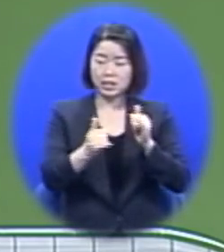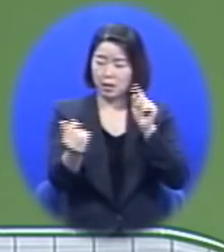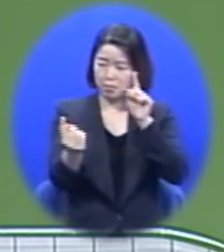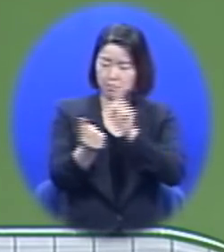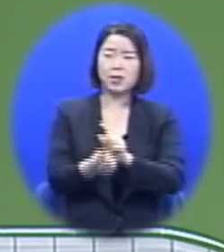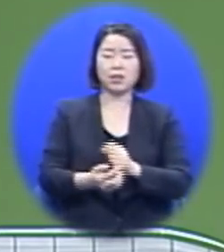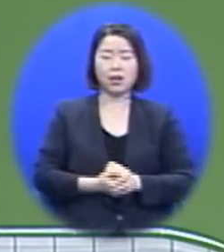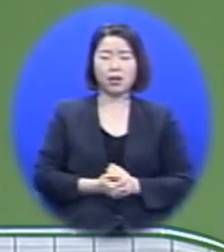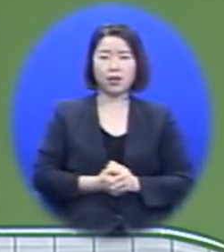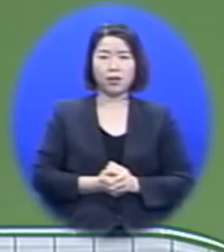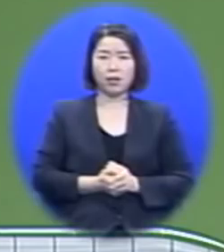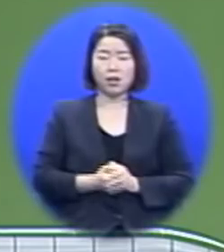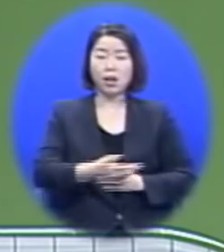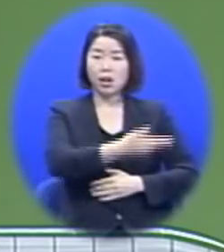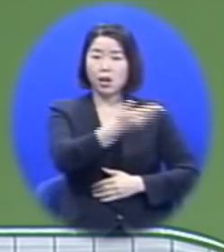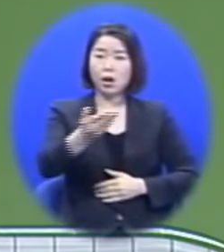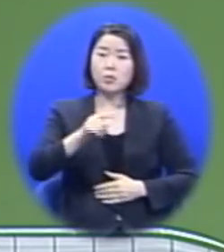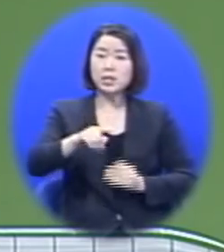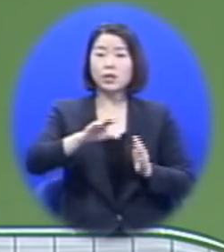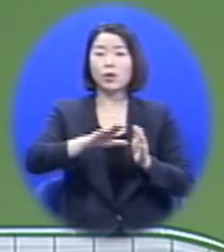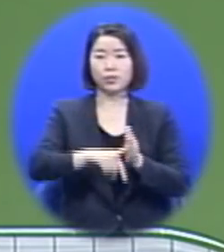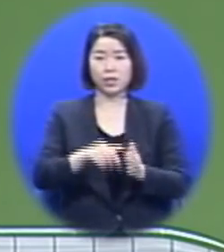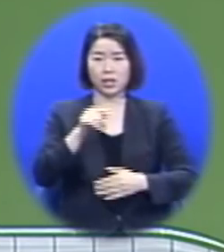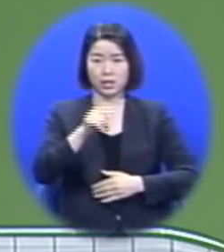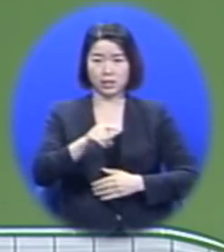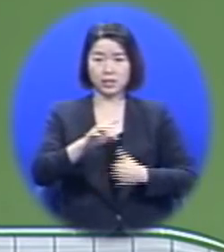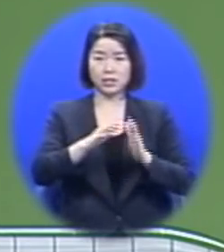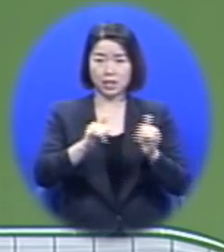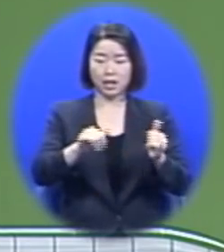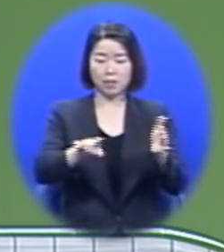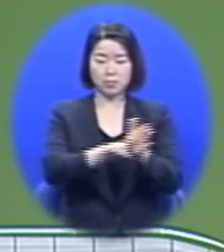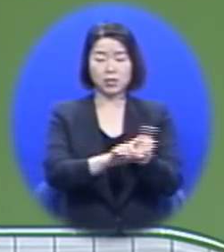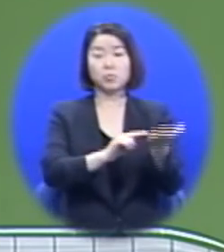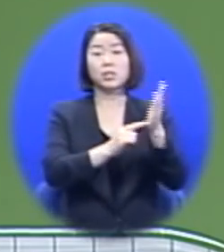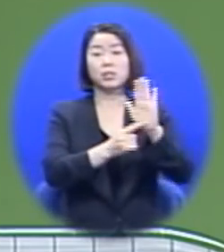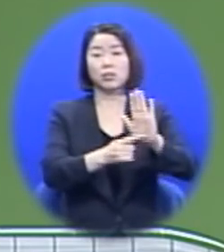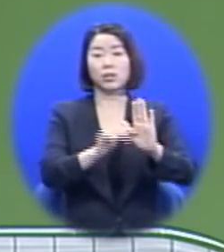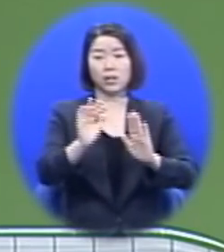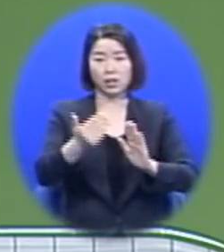부딪힙니다. 여러분, 이때 그 사람의 믿음이 드러나는 겁니다.